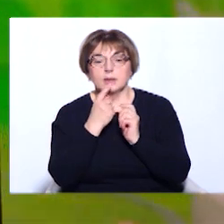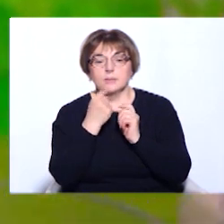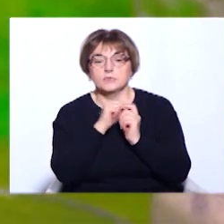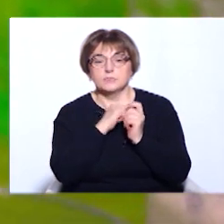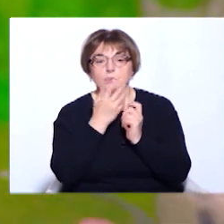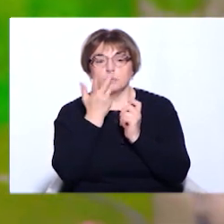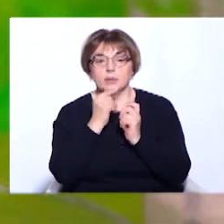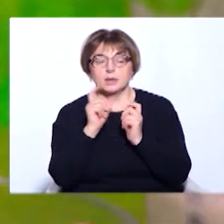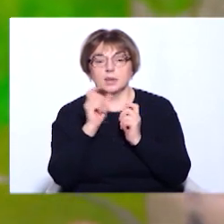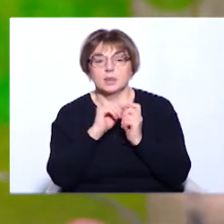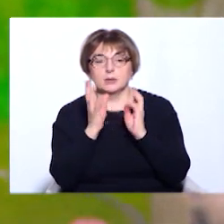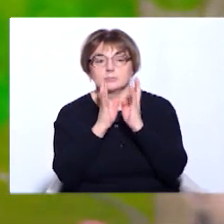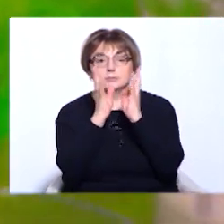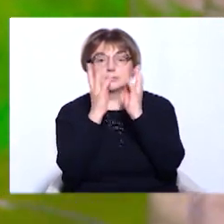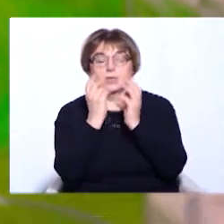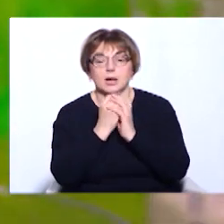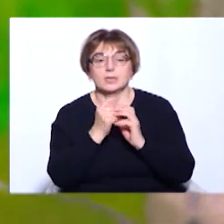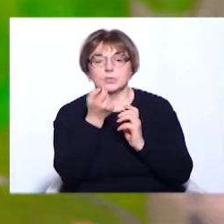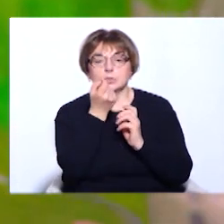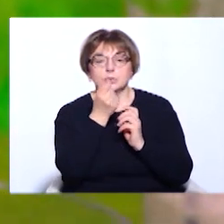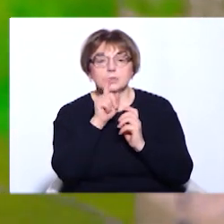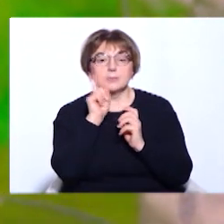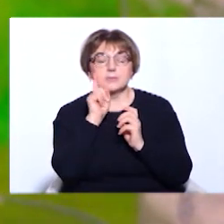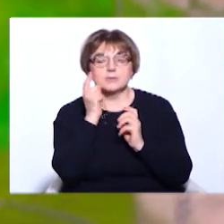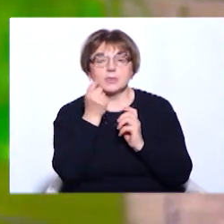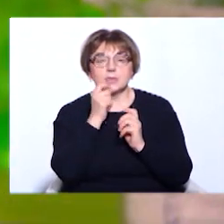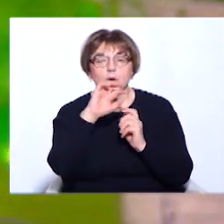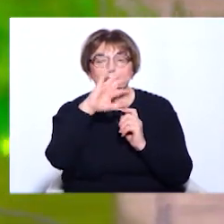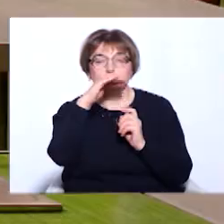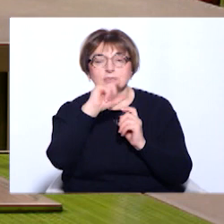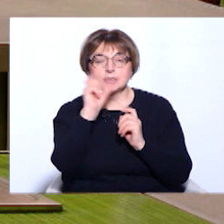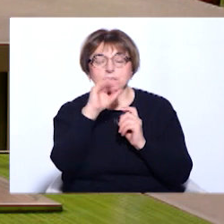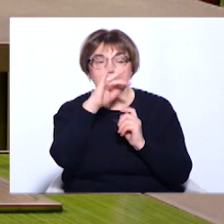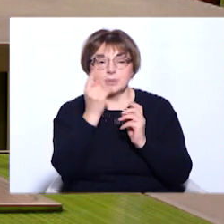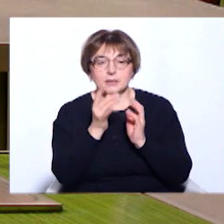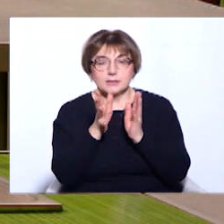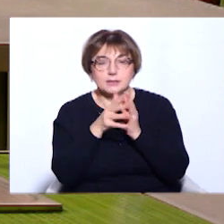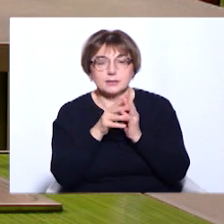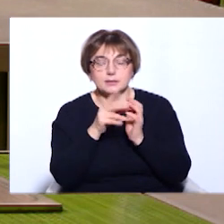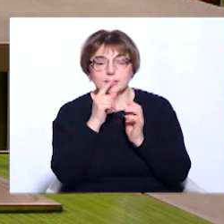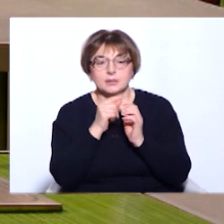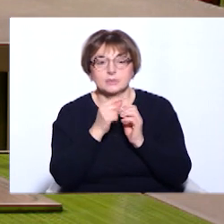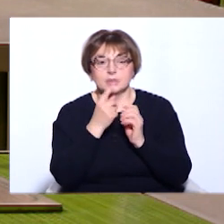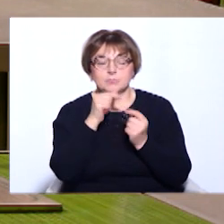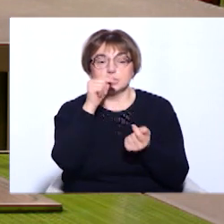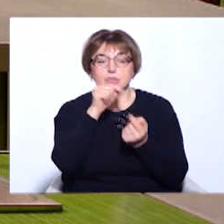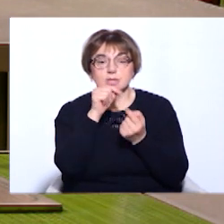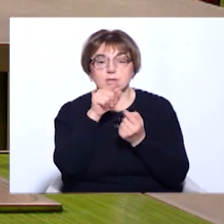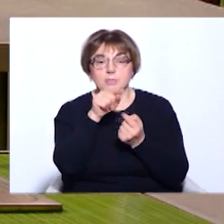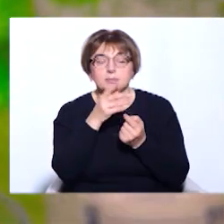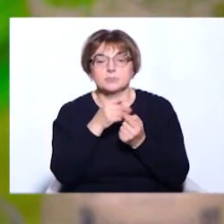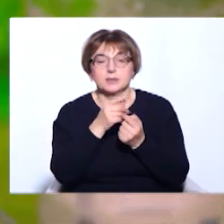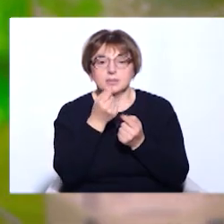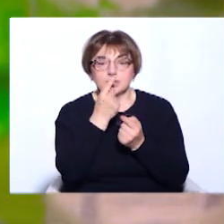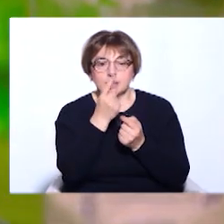რომ ალი არის მომწვანო მოცისფრო შეფერილობის, მისცა შესაბამისმა, აი